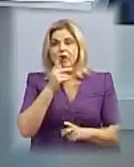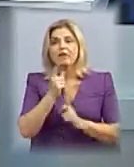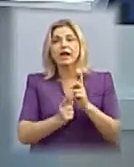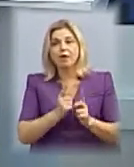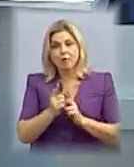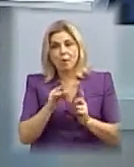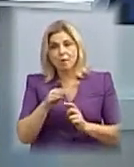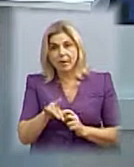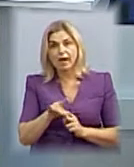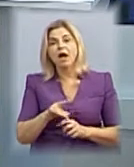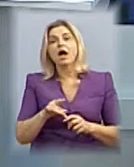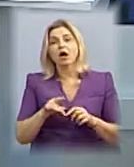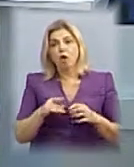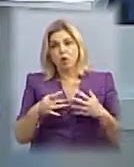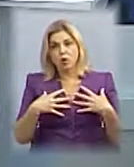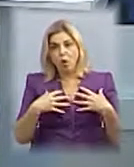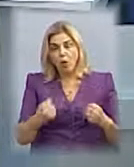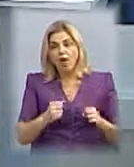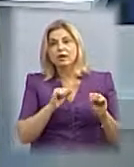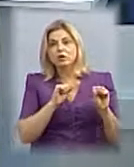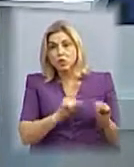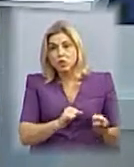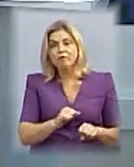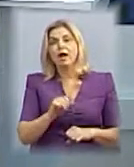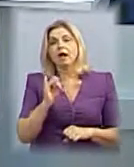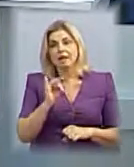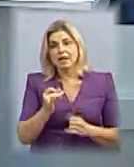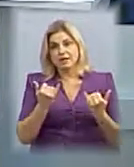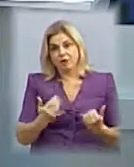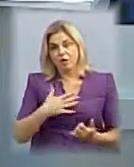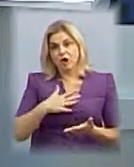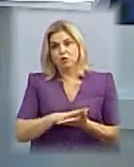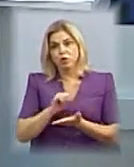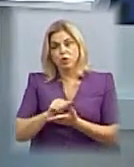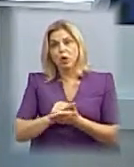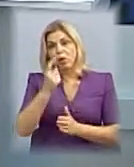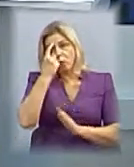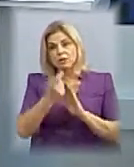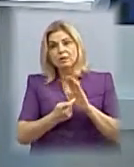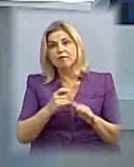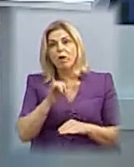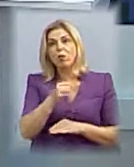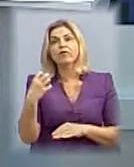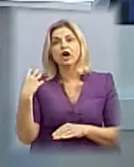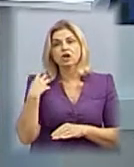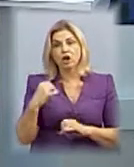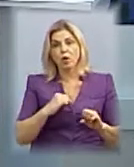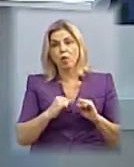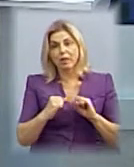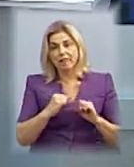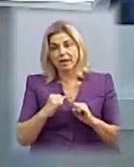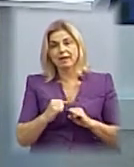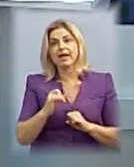системи охорони здоров'я, ведуча програми Анни Тарашевська дізнаватиметься у начальника обласного центру здоров'я Оксани Баланської